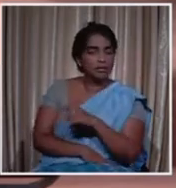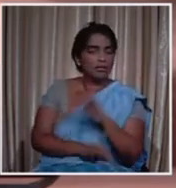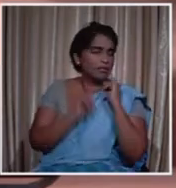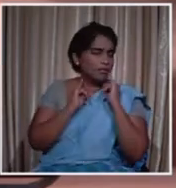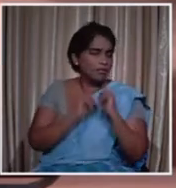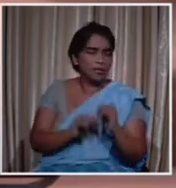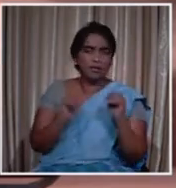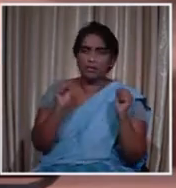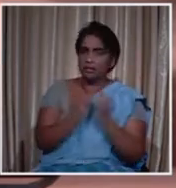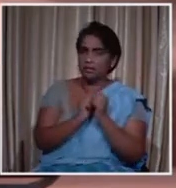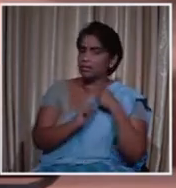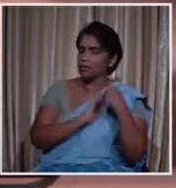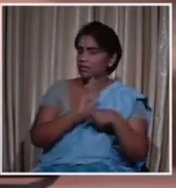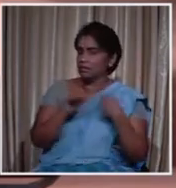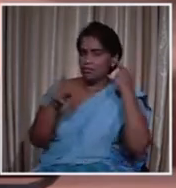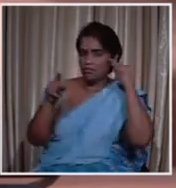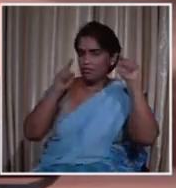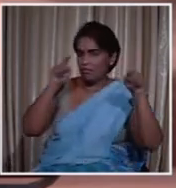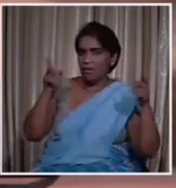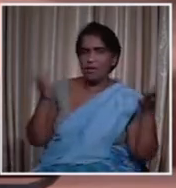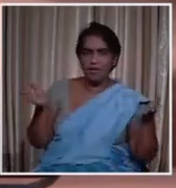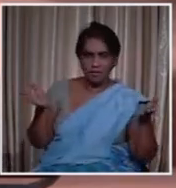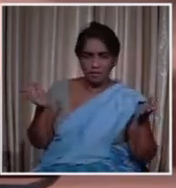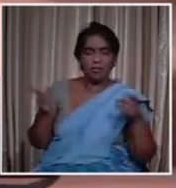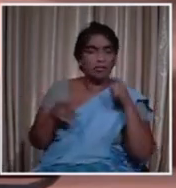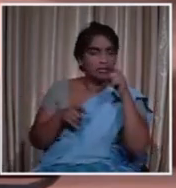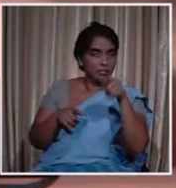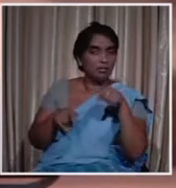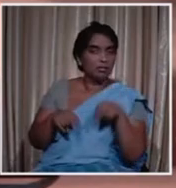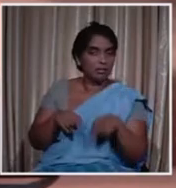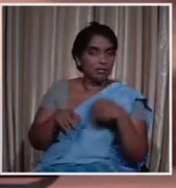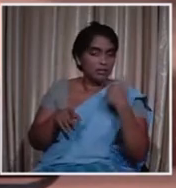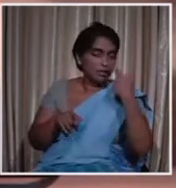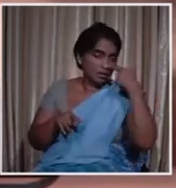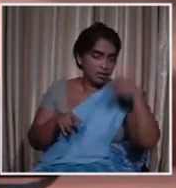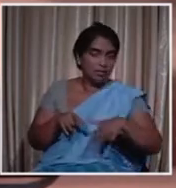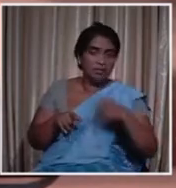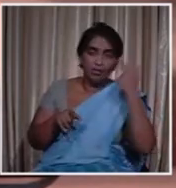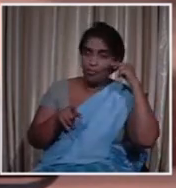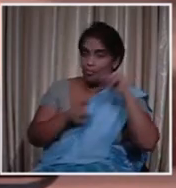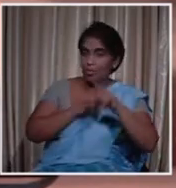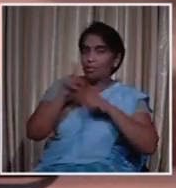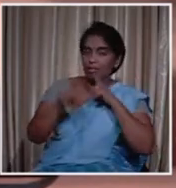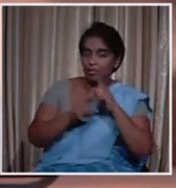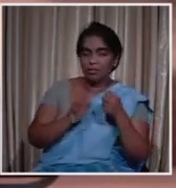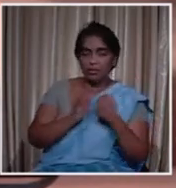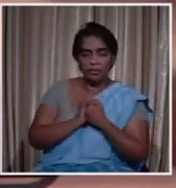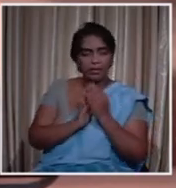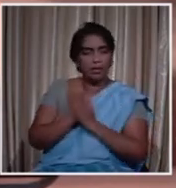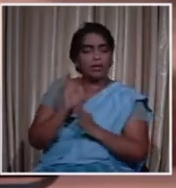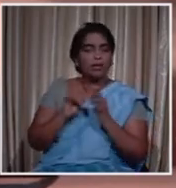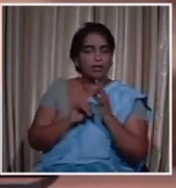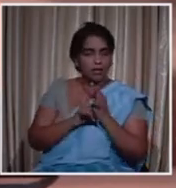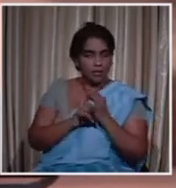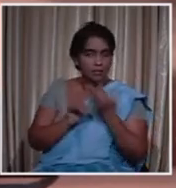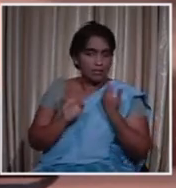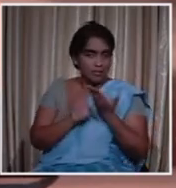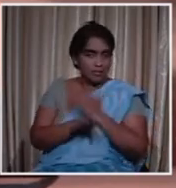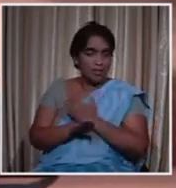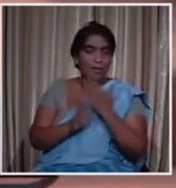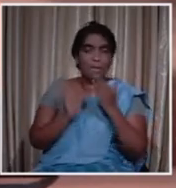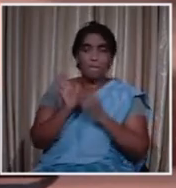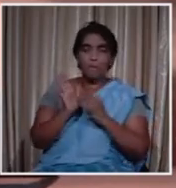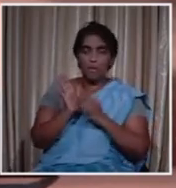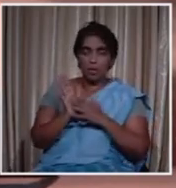நடைபெறுகிறது. இங்கே நீங்கள் எரிபொருள் பற்றி பேசுகிறீர்கள். எனக்கு முதல் பேசிய கௌரவ அமைச்சர் மனுஷன் ஆணையக்கார கூட சொன்னார், இந்த